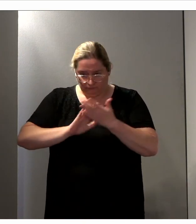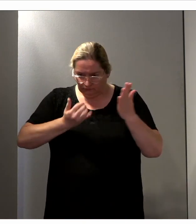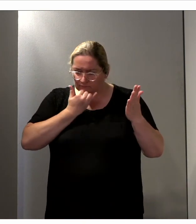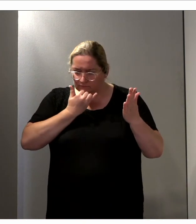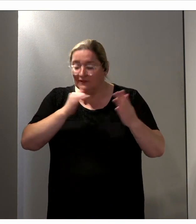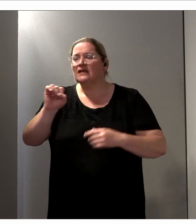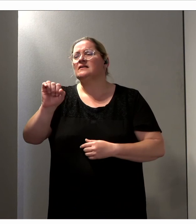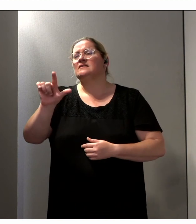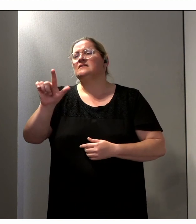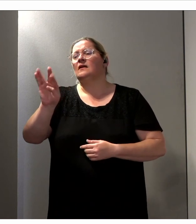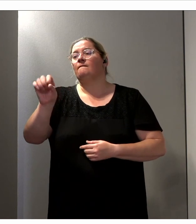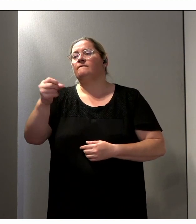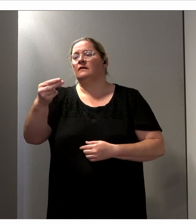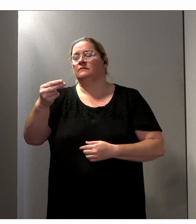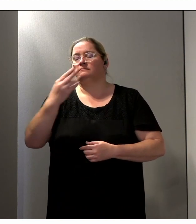excuse-moi Sylvain,